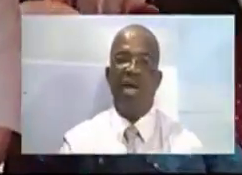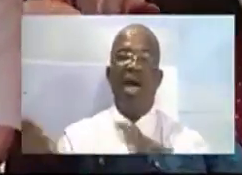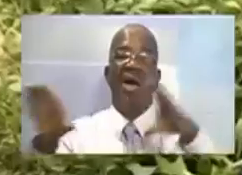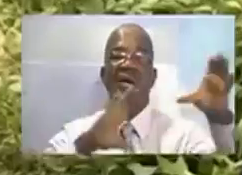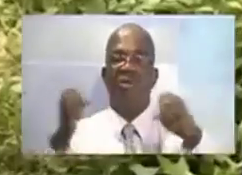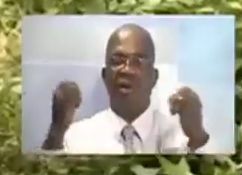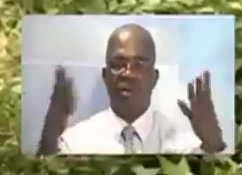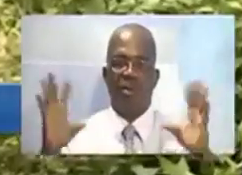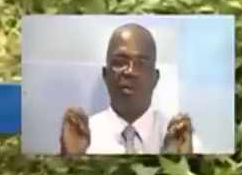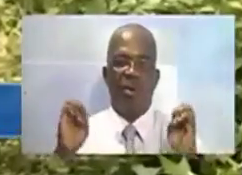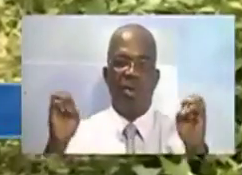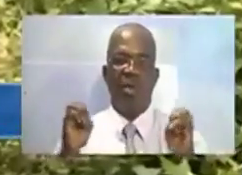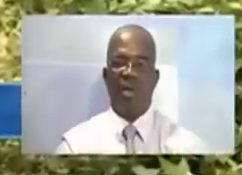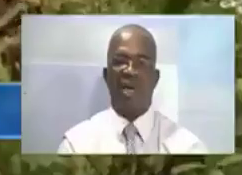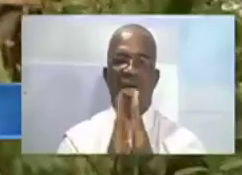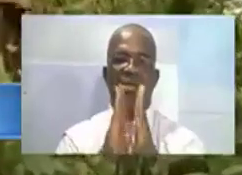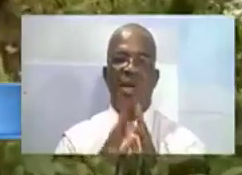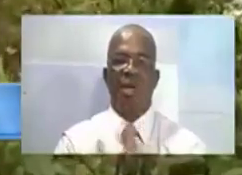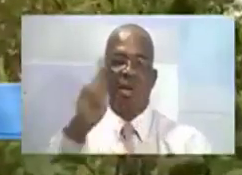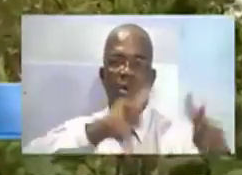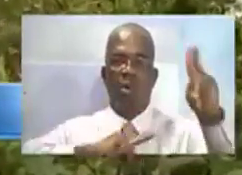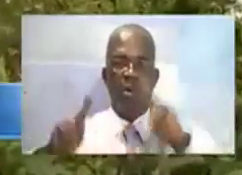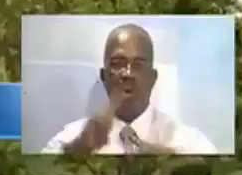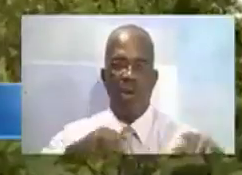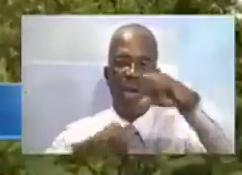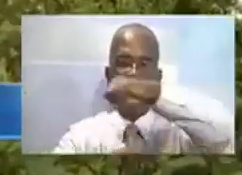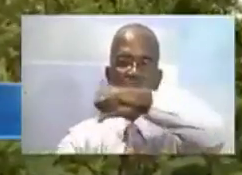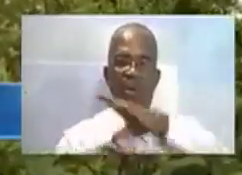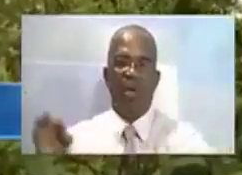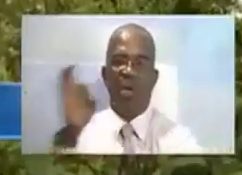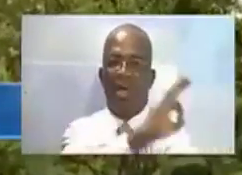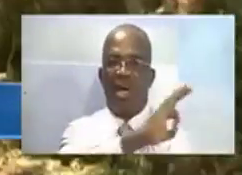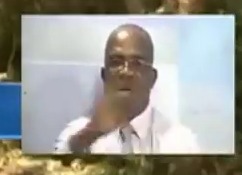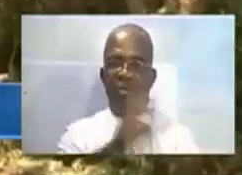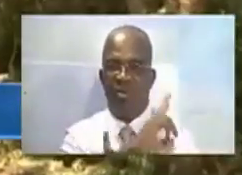à impliquer les populations riveraines à la protection et à la